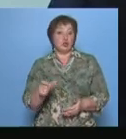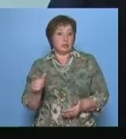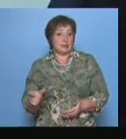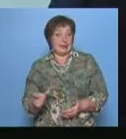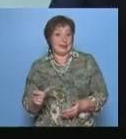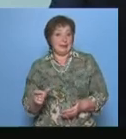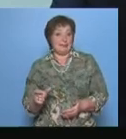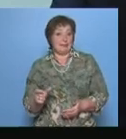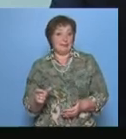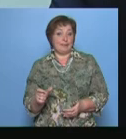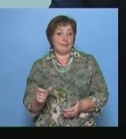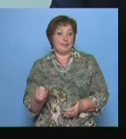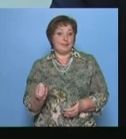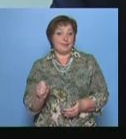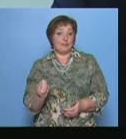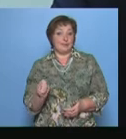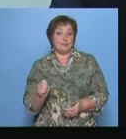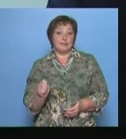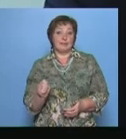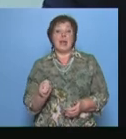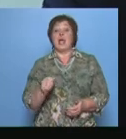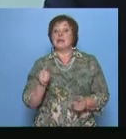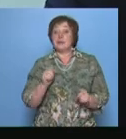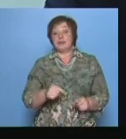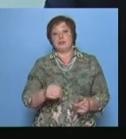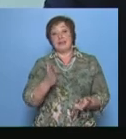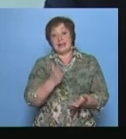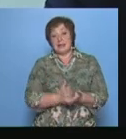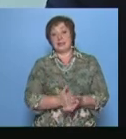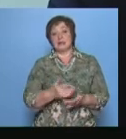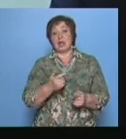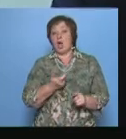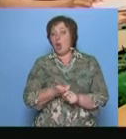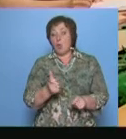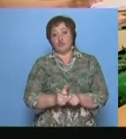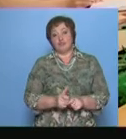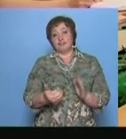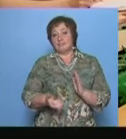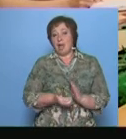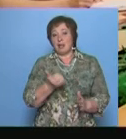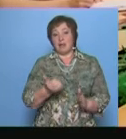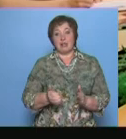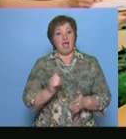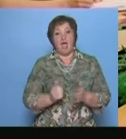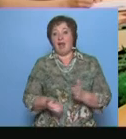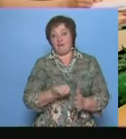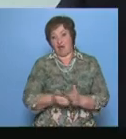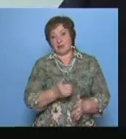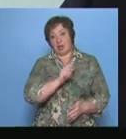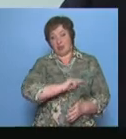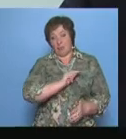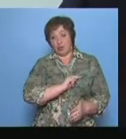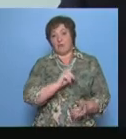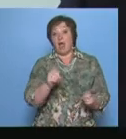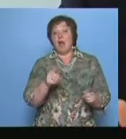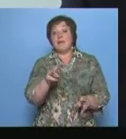тем не менее, испытывается острый кадровый дефицит. Одна из мер, которую Минздрав собирается применять уже